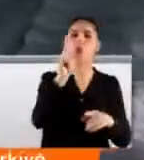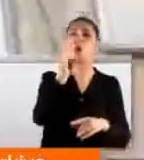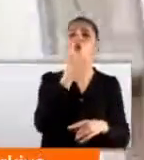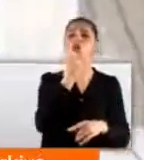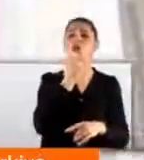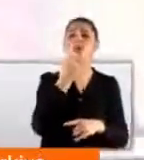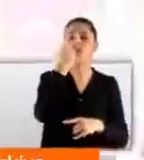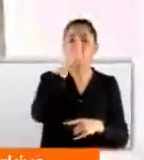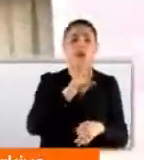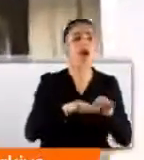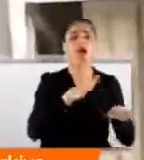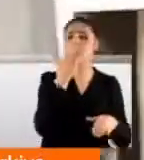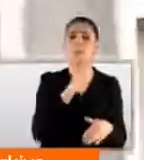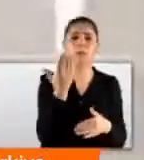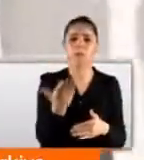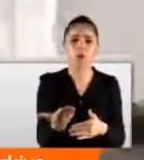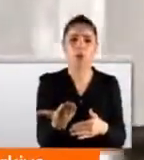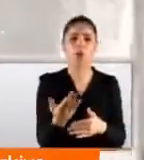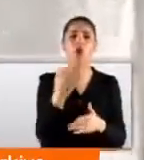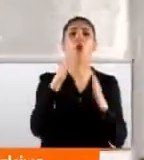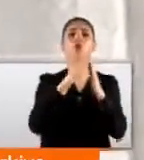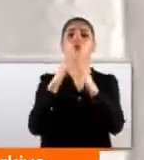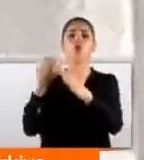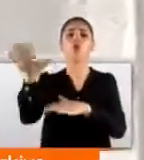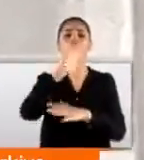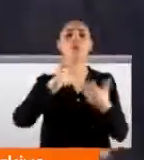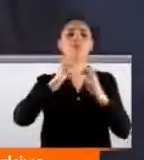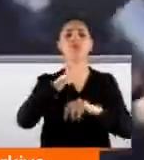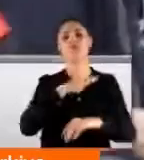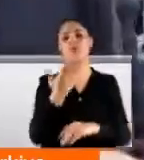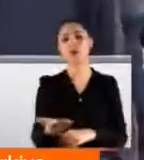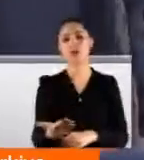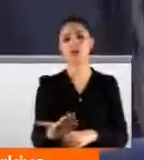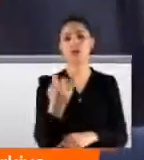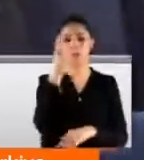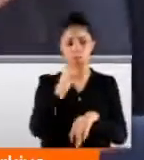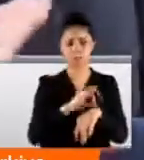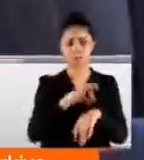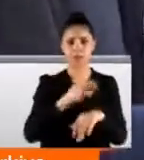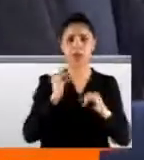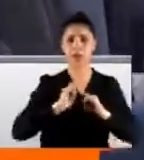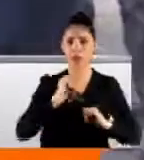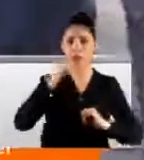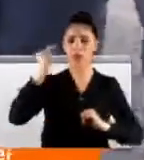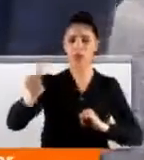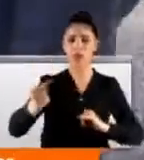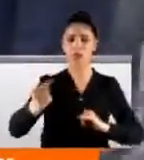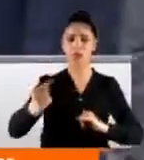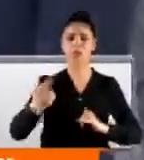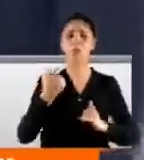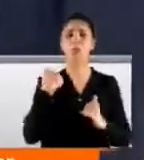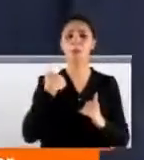senede tek bir adım bile atılamadı. Hatta komşuların arası da bozuldu. Bir dakika, bir dakika ya. Rahatım diyorsun kardeşim. Benim